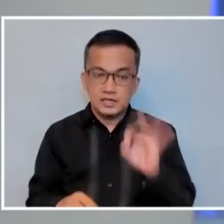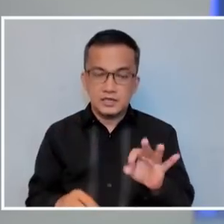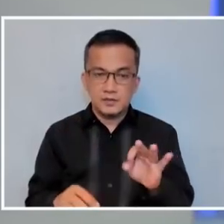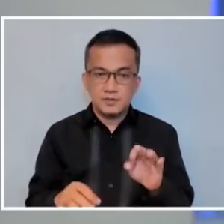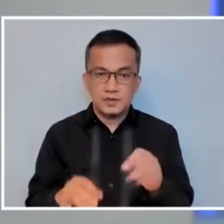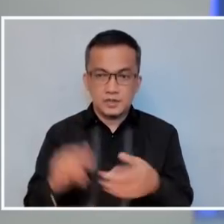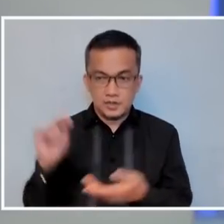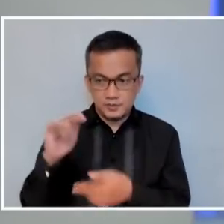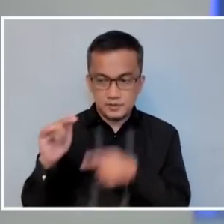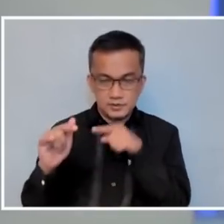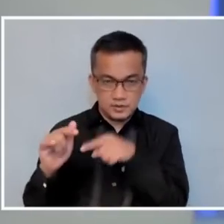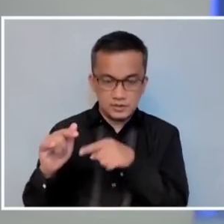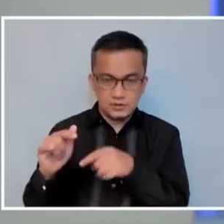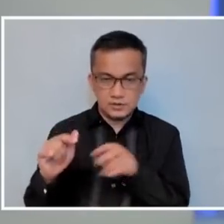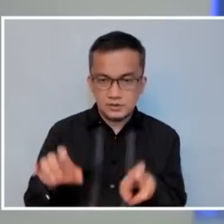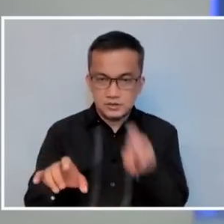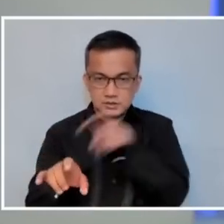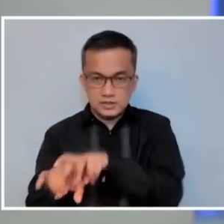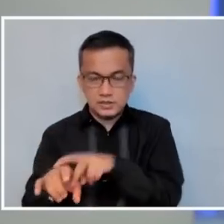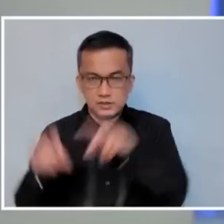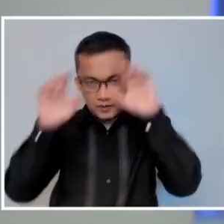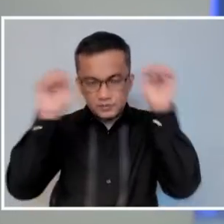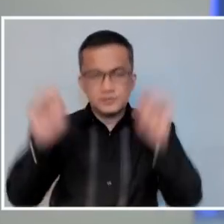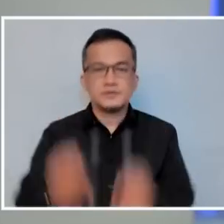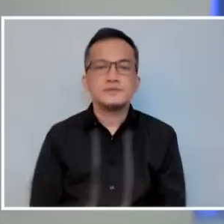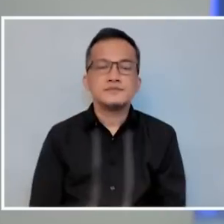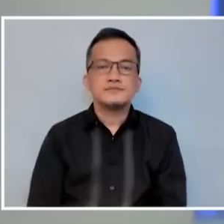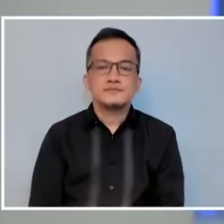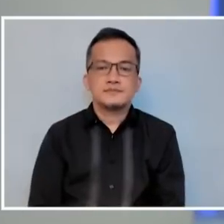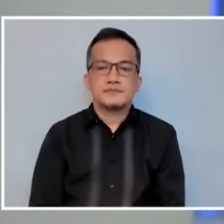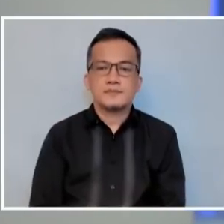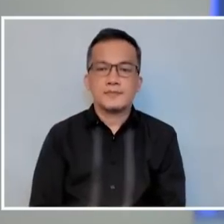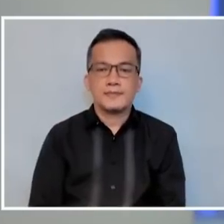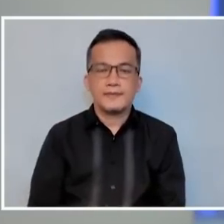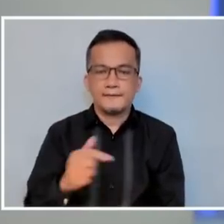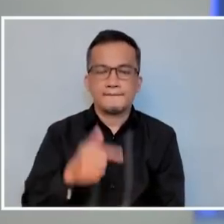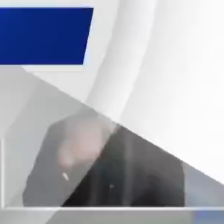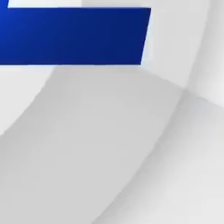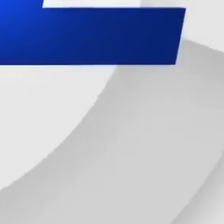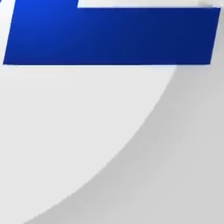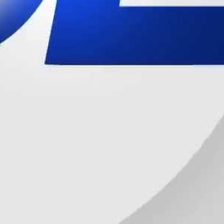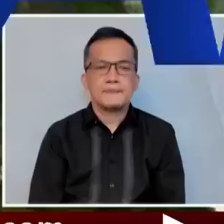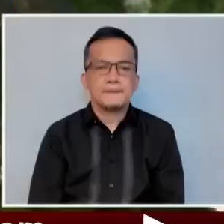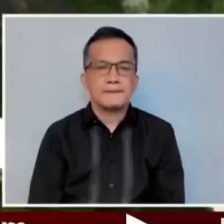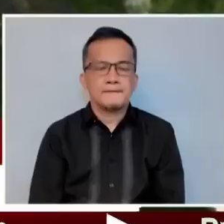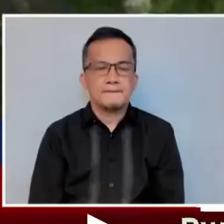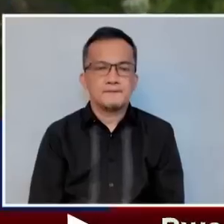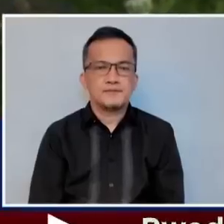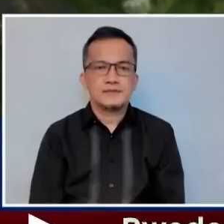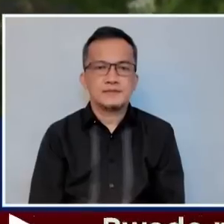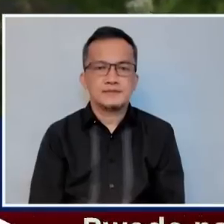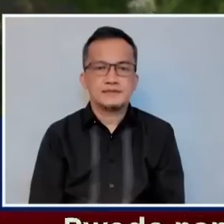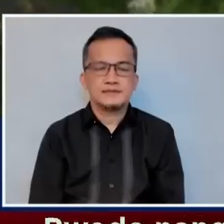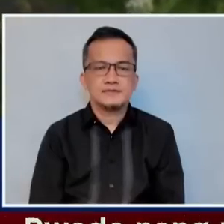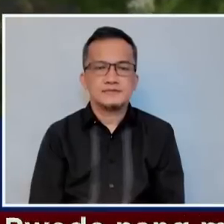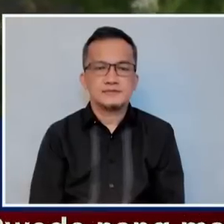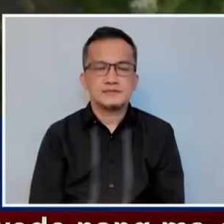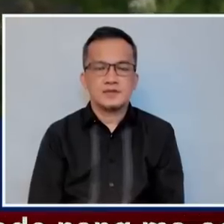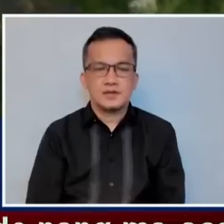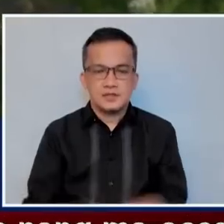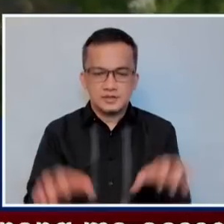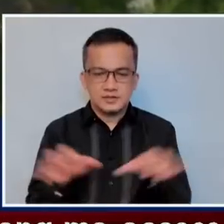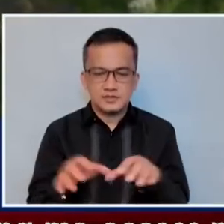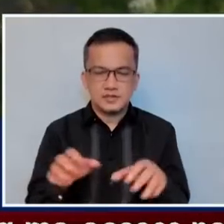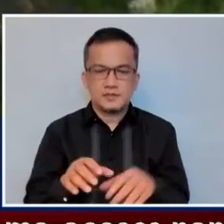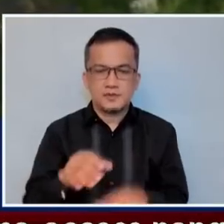eroplano nga ang sinakyan ng Pangulo. Nagpapatrol, RG Cruz! trabaho ng Philippine